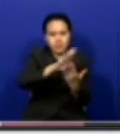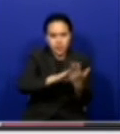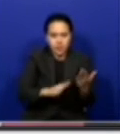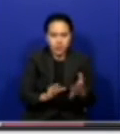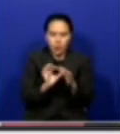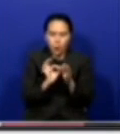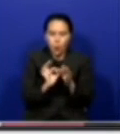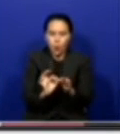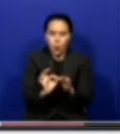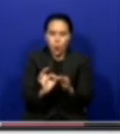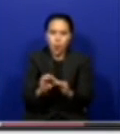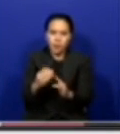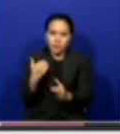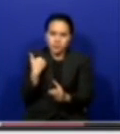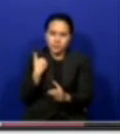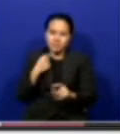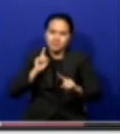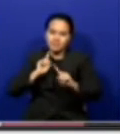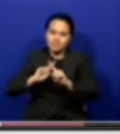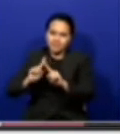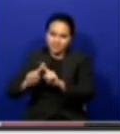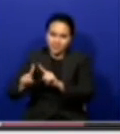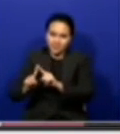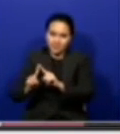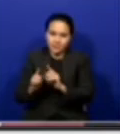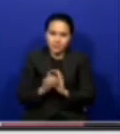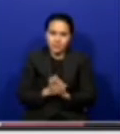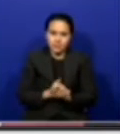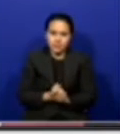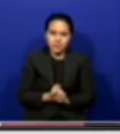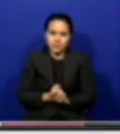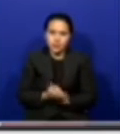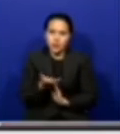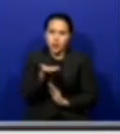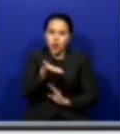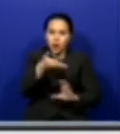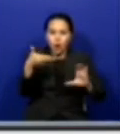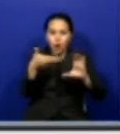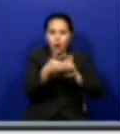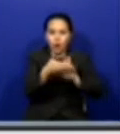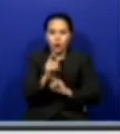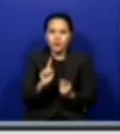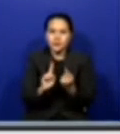งในทุกมิติขอ power 1ค่ะ